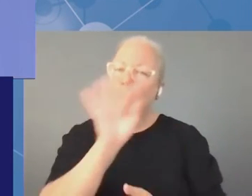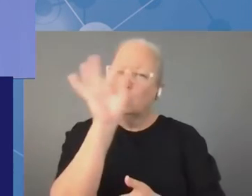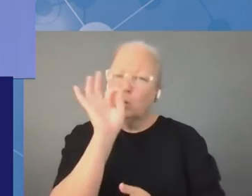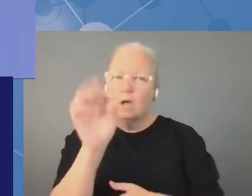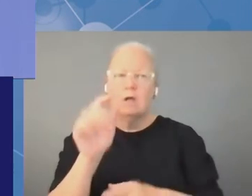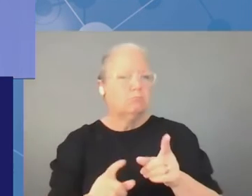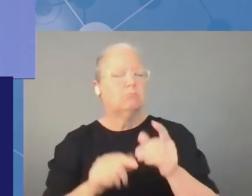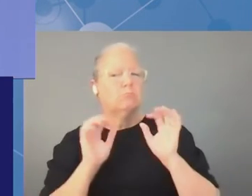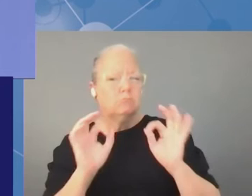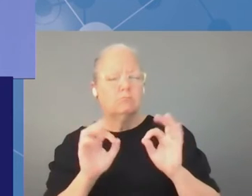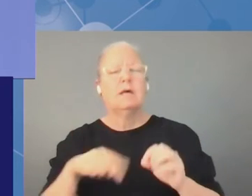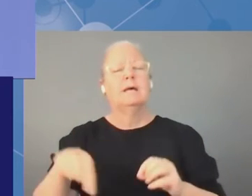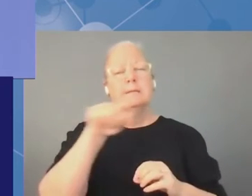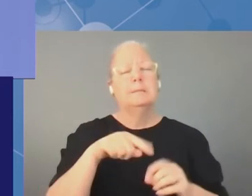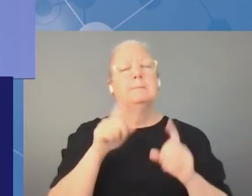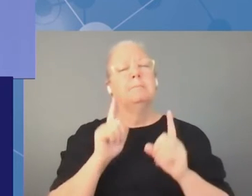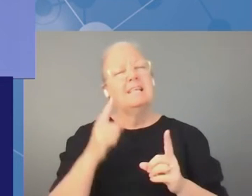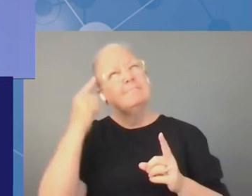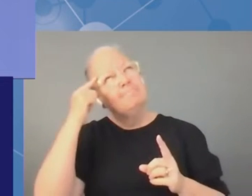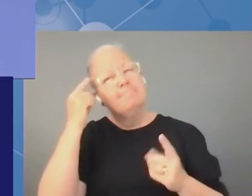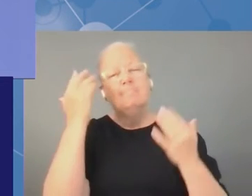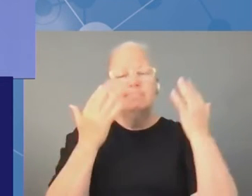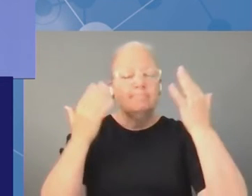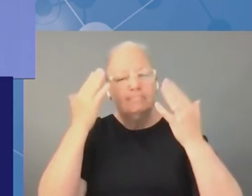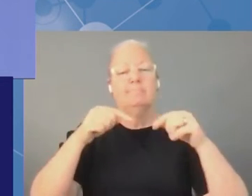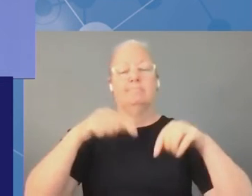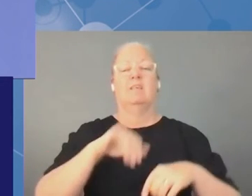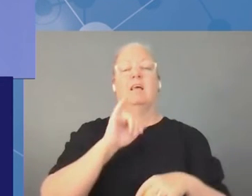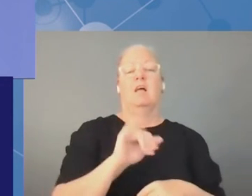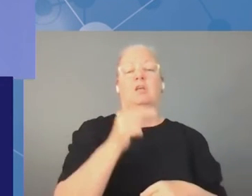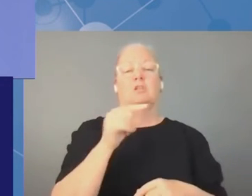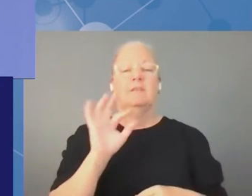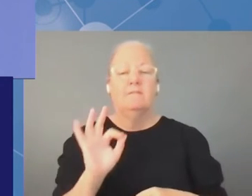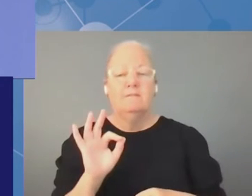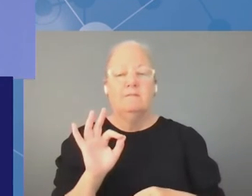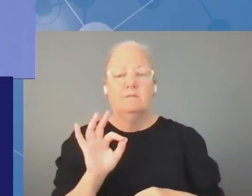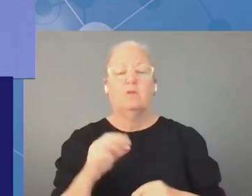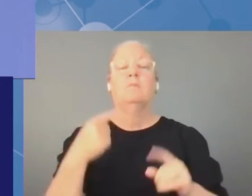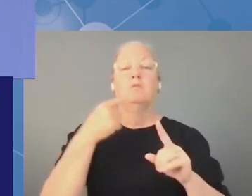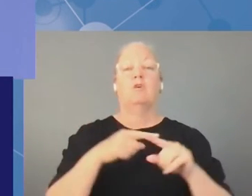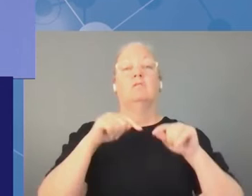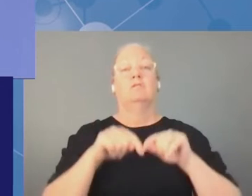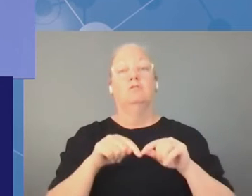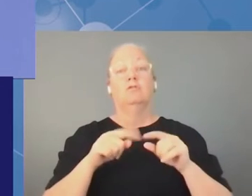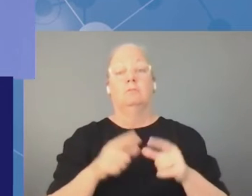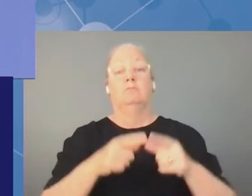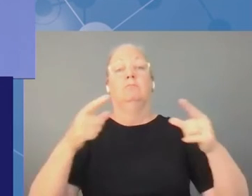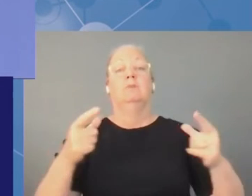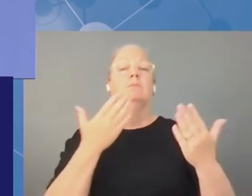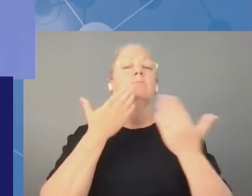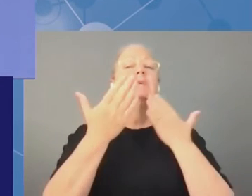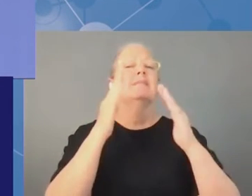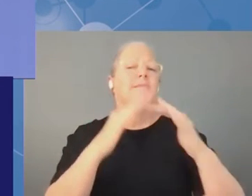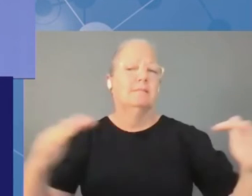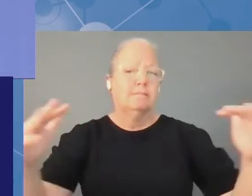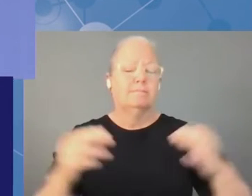хакерскую деятельность и достоверность информации о публикуемых в интернете? Да, это очень хорошая тема. Я